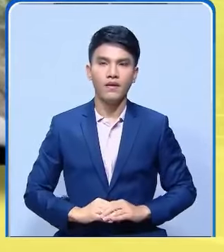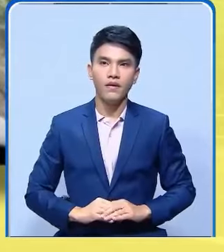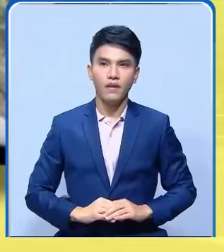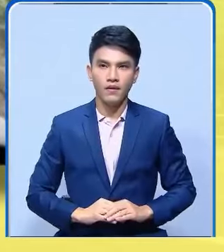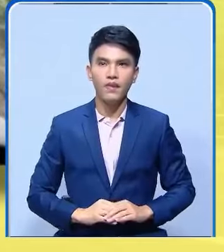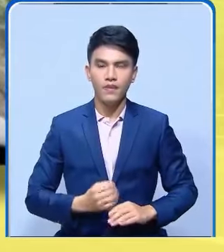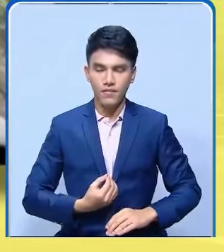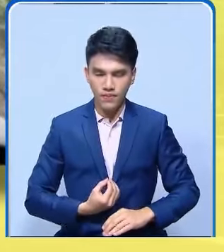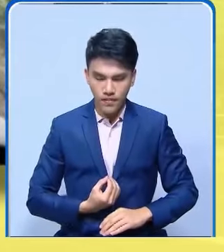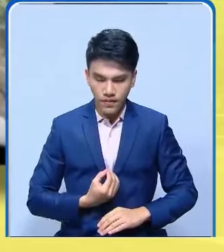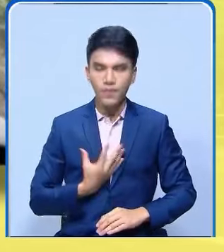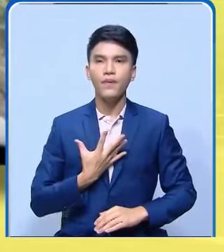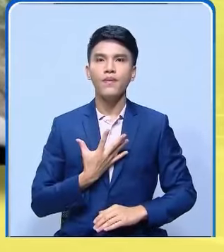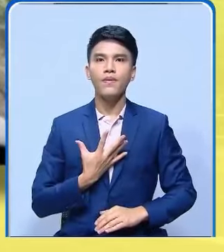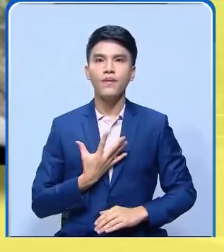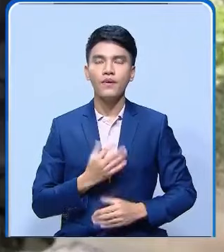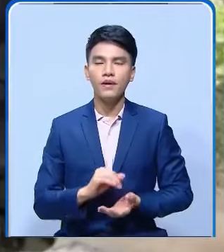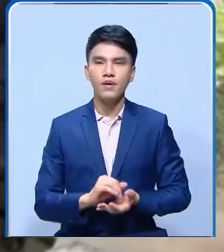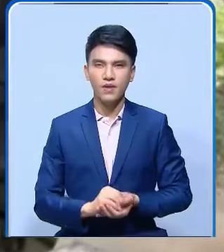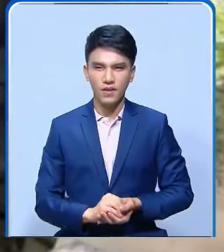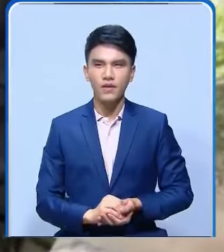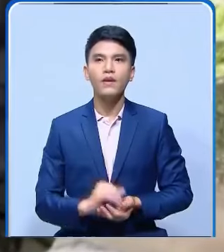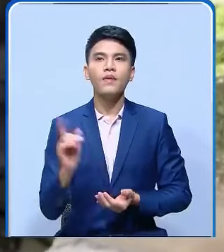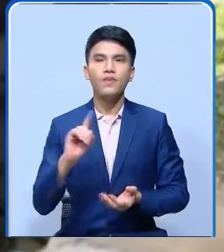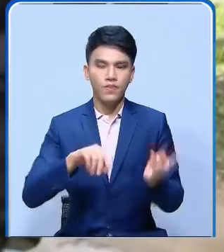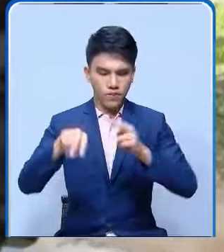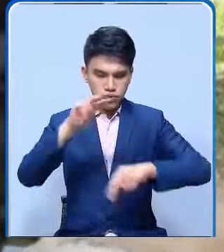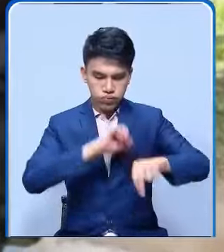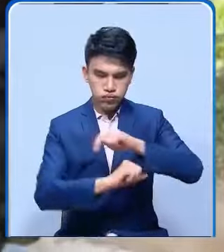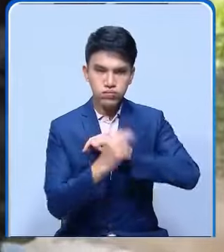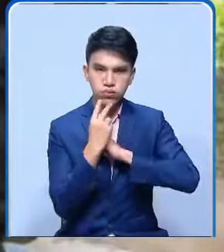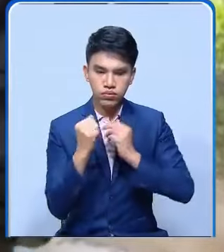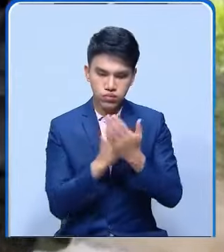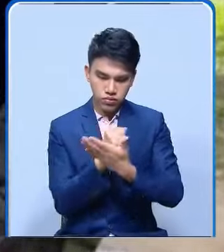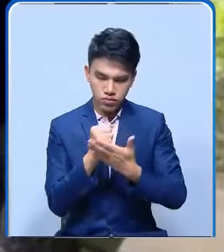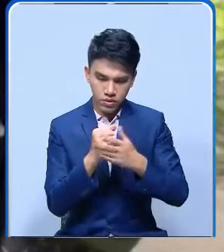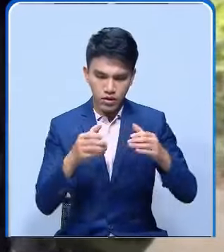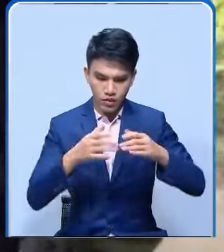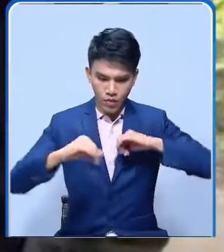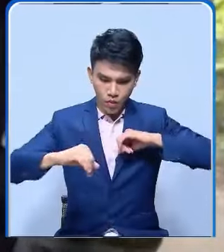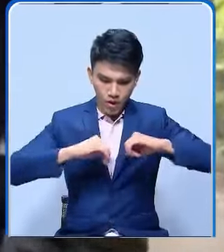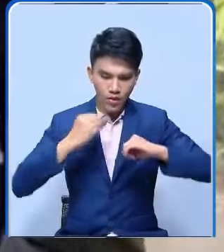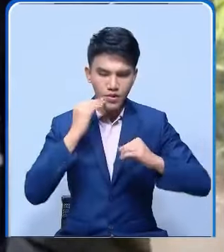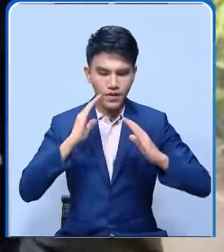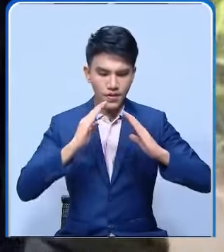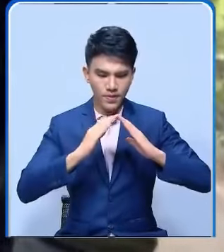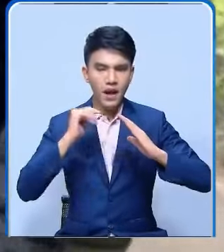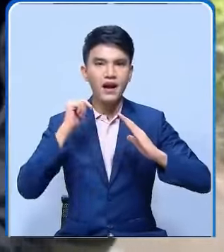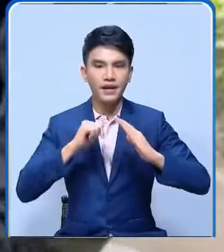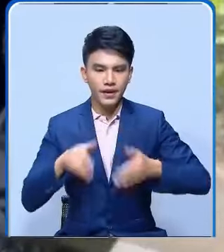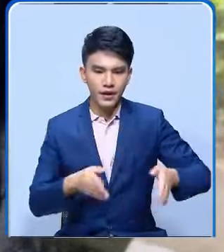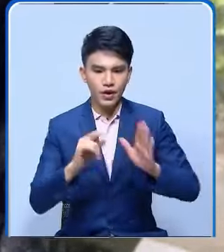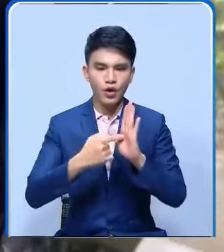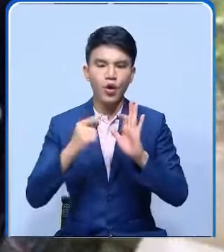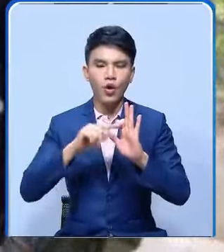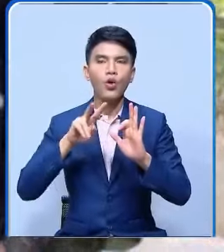กใจแล้วกระโดดลงไปขณะที่ถูกเจ้าหน้าที่เข้าตรวจสอบการมั่วสุมยาเสพติดของกลุ่มวัยรุ่นที่บ้านหลังหนึ่งในหมู่บ้านคลองจันทร์พัฒน